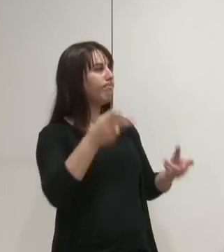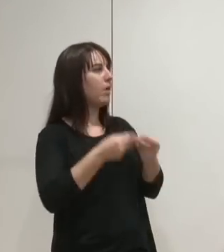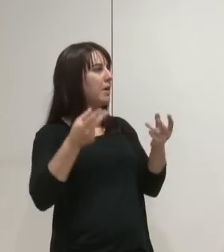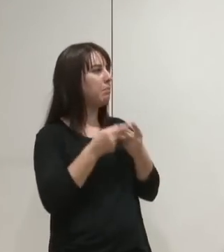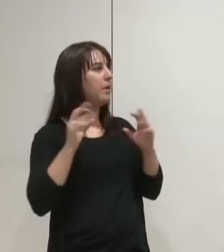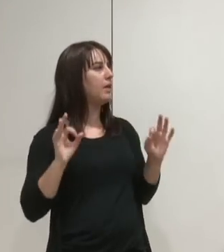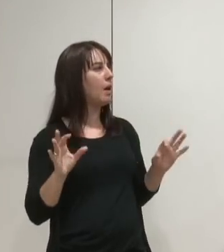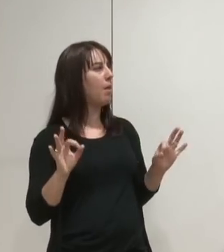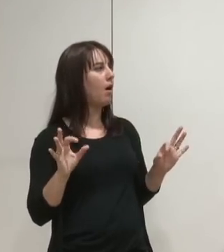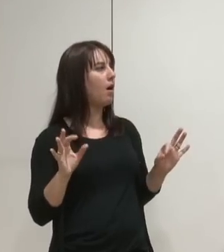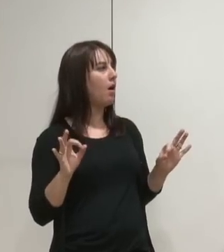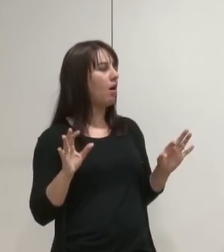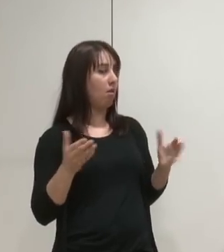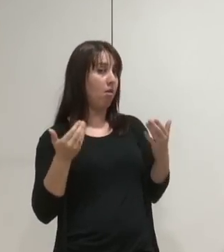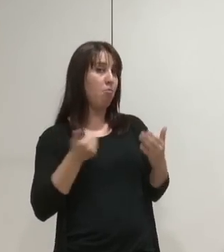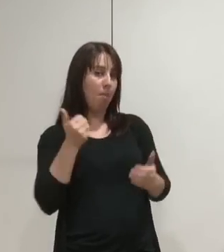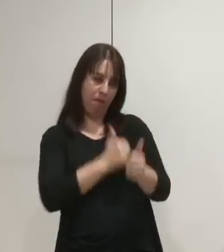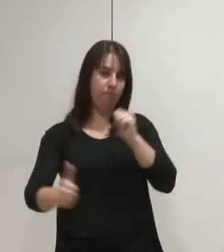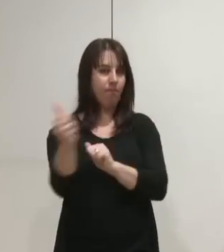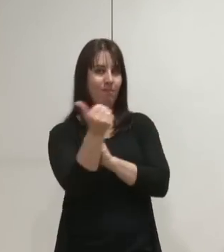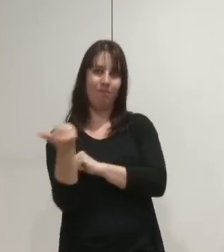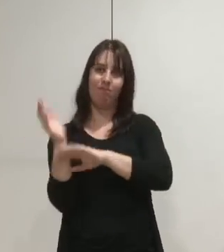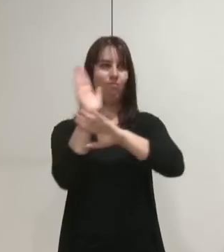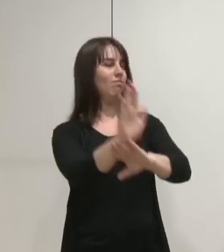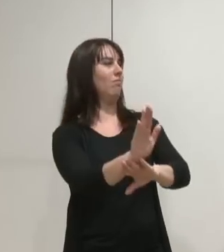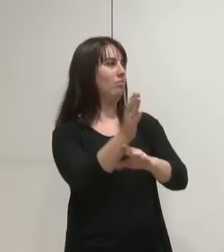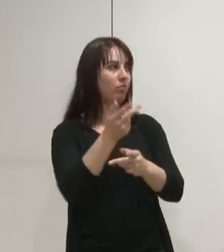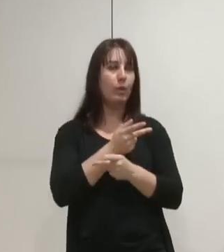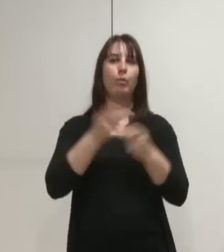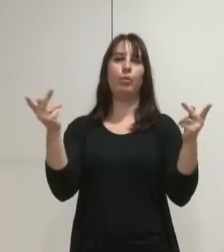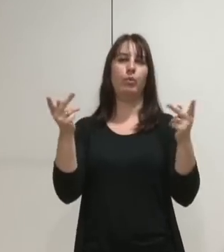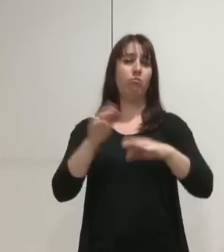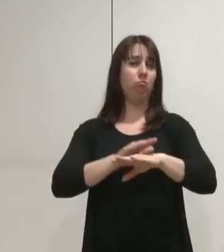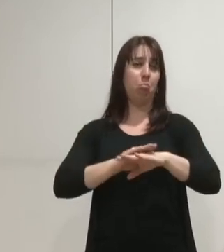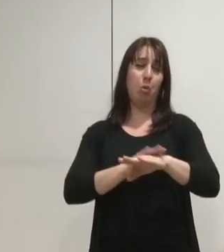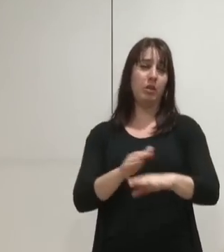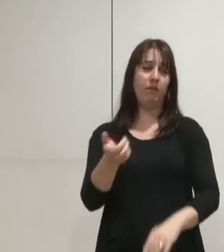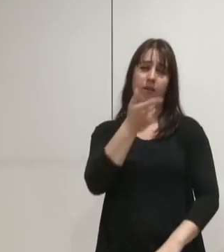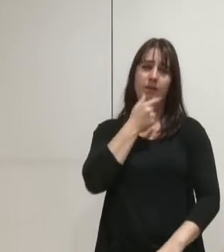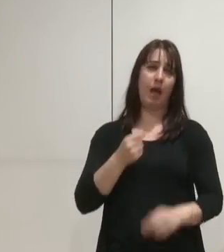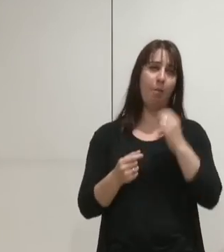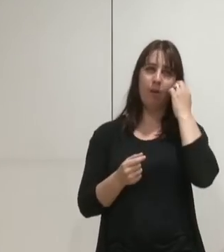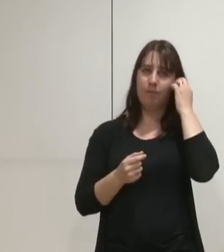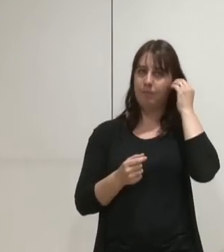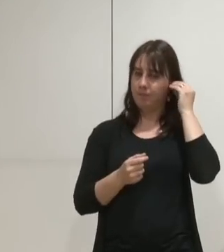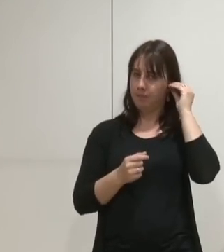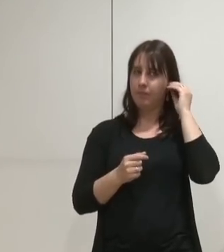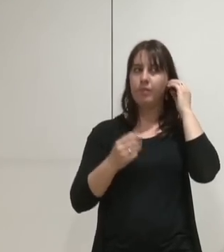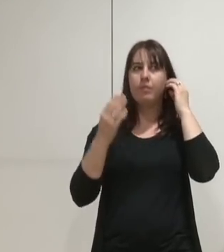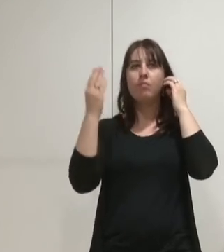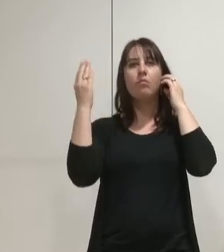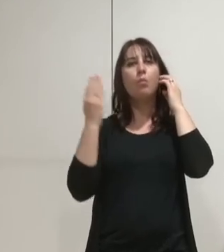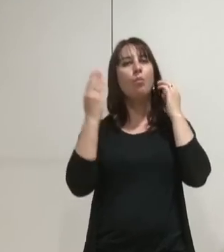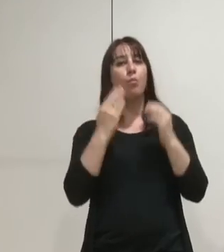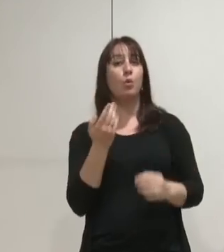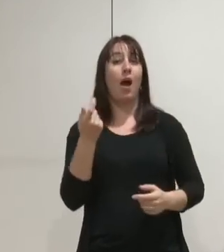je vais la dire pour une raison simple c'est que il y a besoin d'un apport en